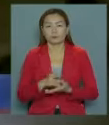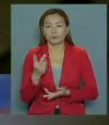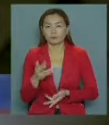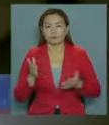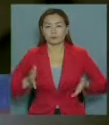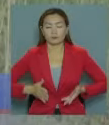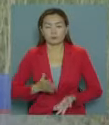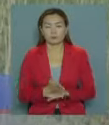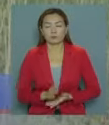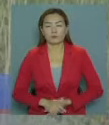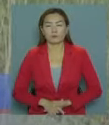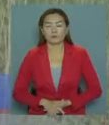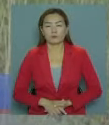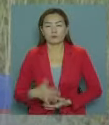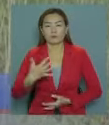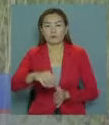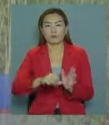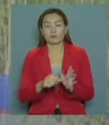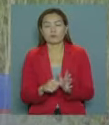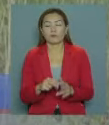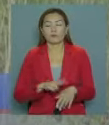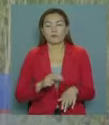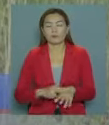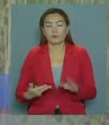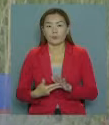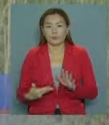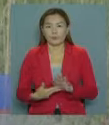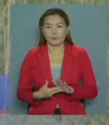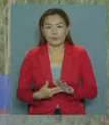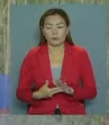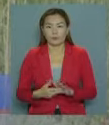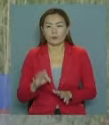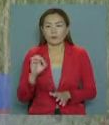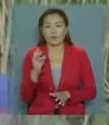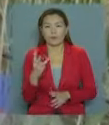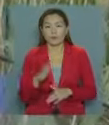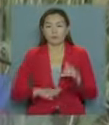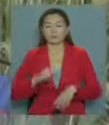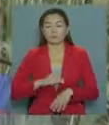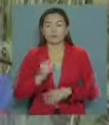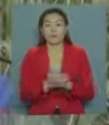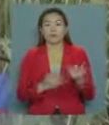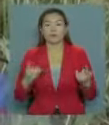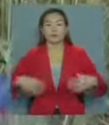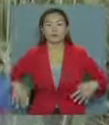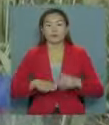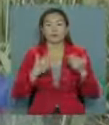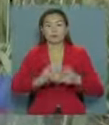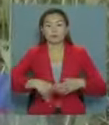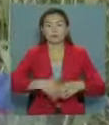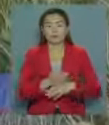бар. 56 инспектор бар, 8 өрт сөндіруші бар. Алдымен резерватқа тиісті